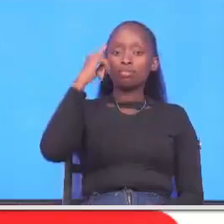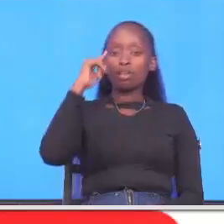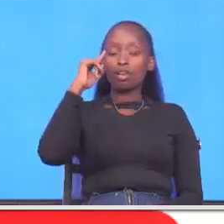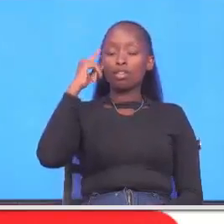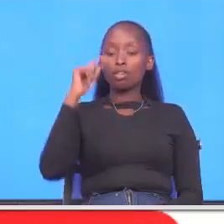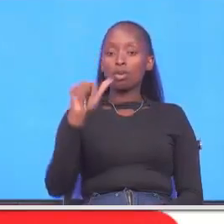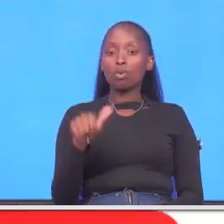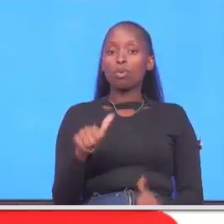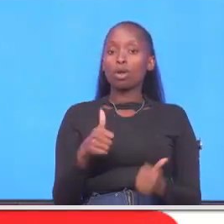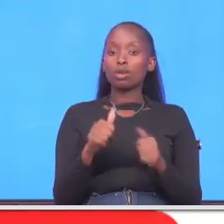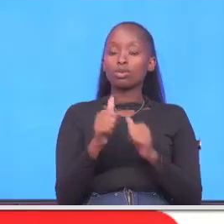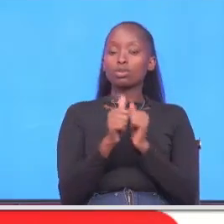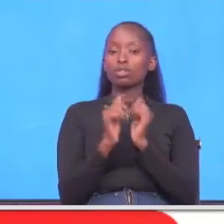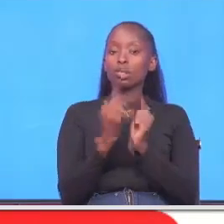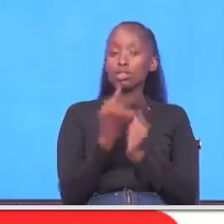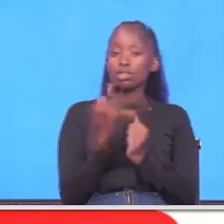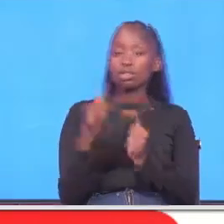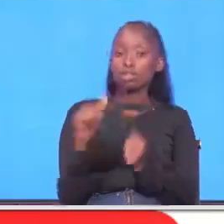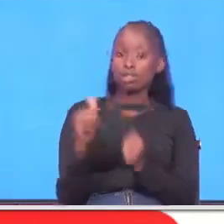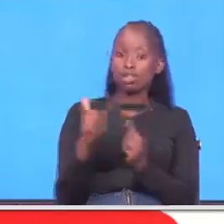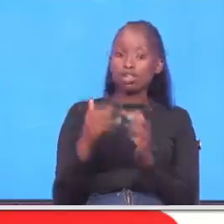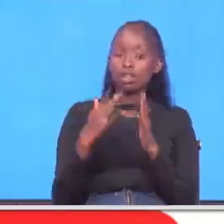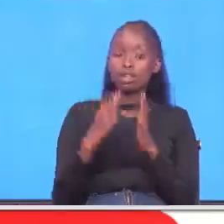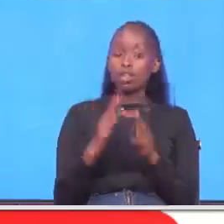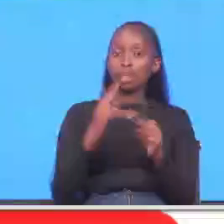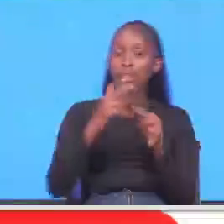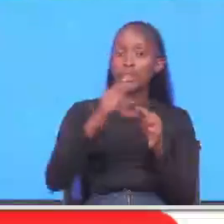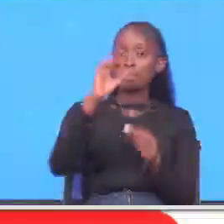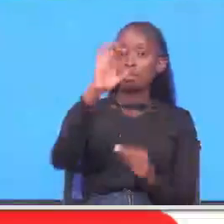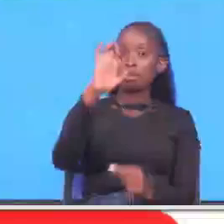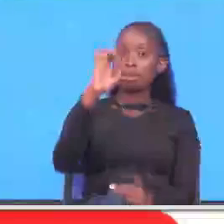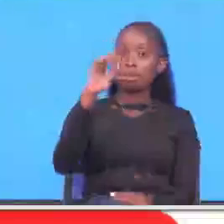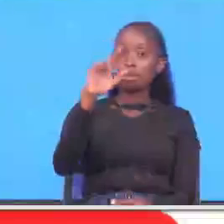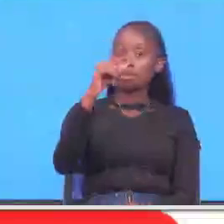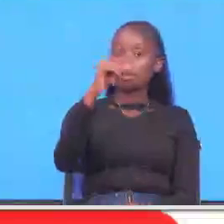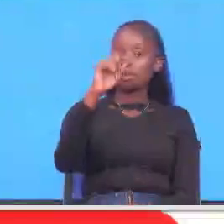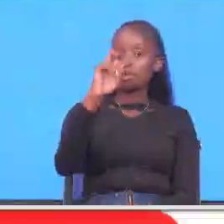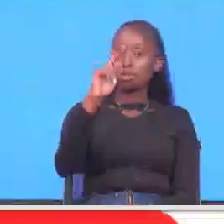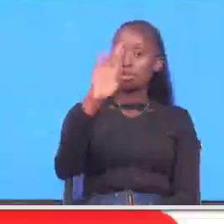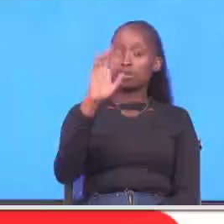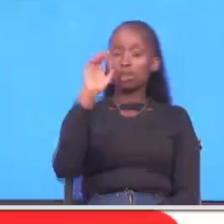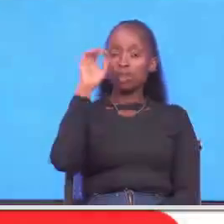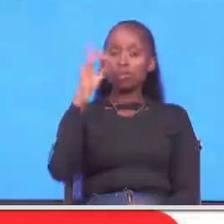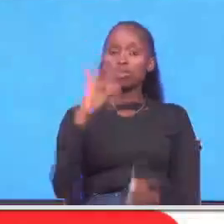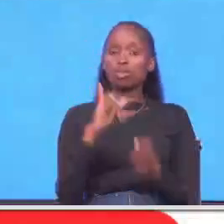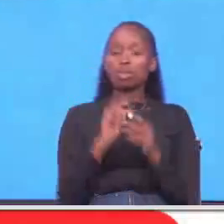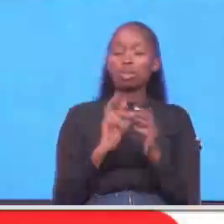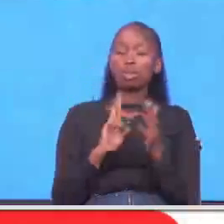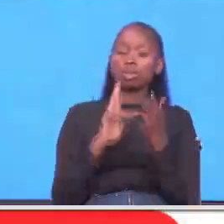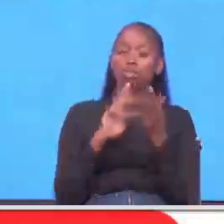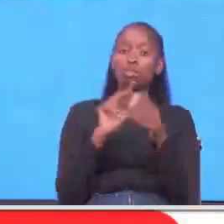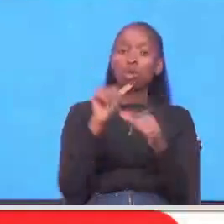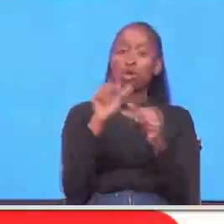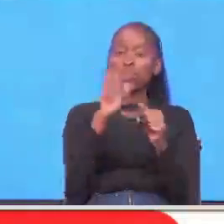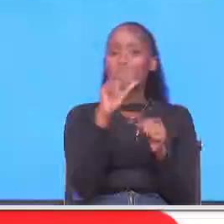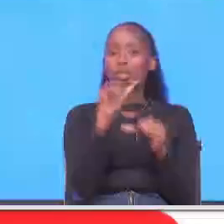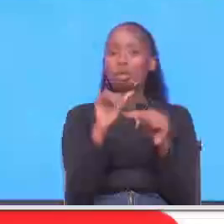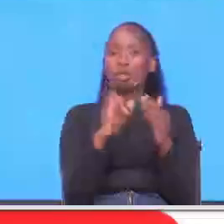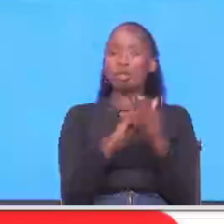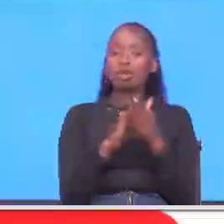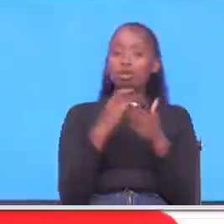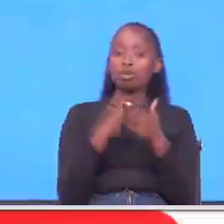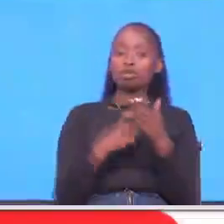na mwenzake wa DAP Kenya Eugene Wamalwa wakipinga ripoti hiyo kwa kutozingatia suala la gharama ya juu ya maisha,